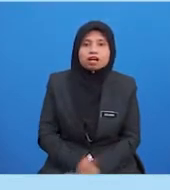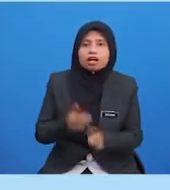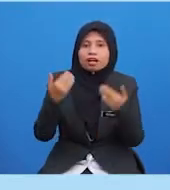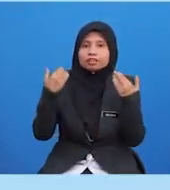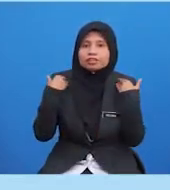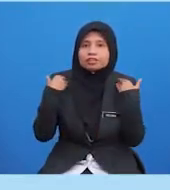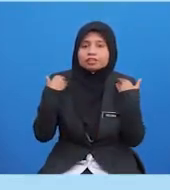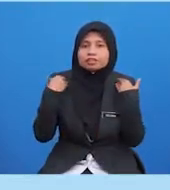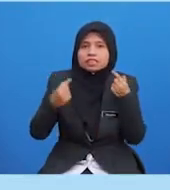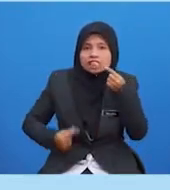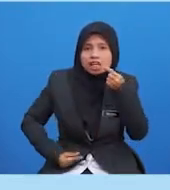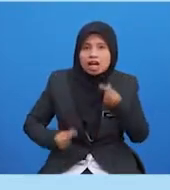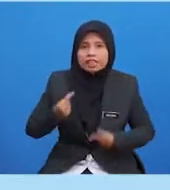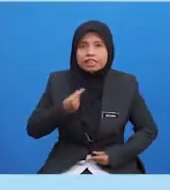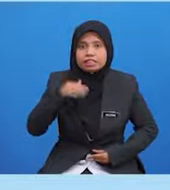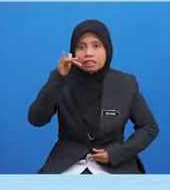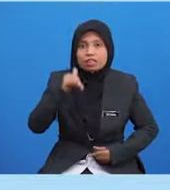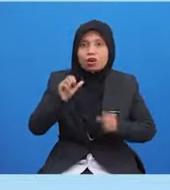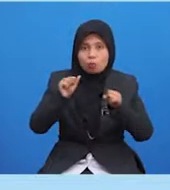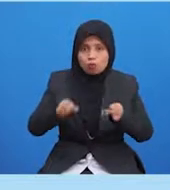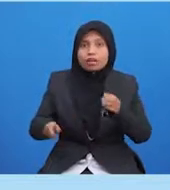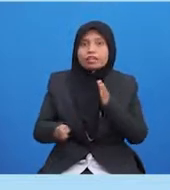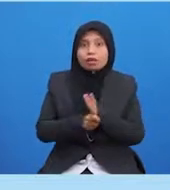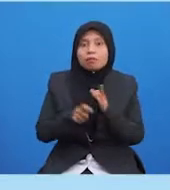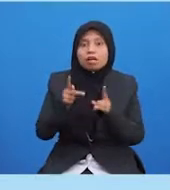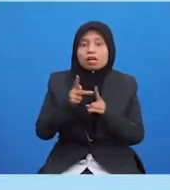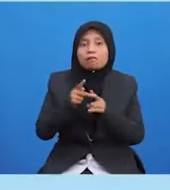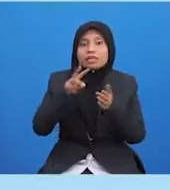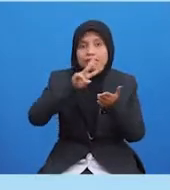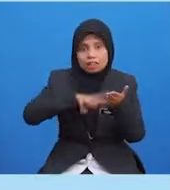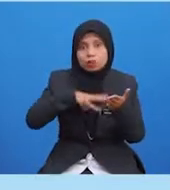Terdapat beberapa gaya yang boleh ditambah kepada table.